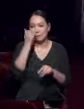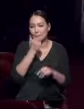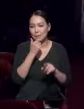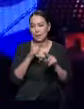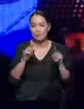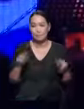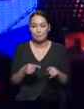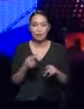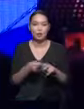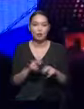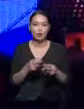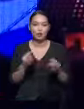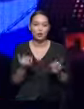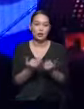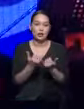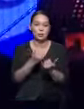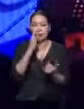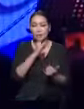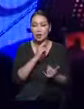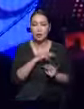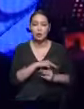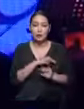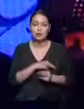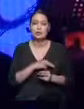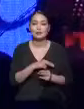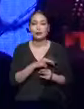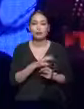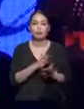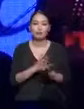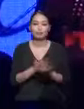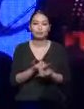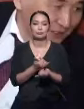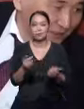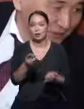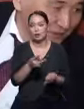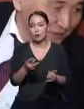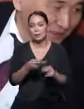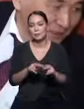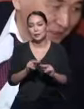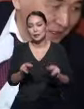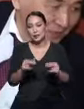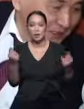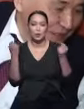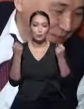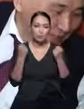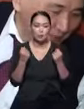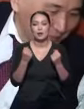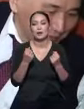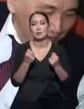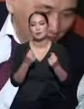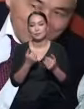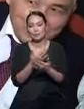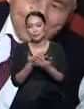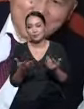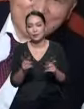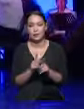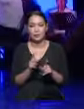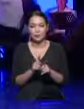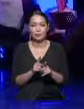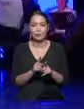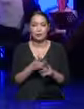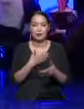отметили Североказахстана, которые трудятся на благо развития региона. Среди них педагоги, спортсмены, заводчане, госслужащие, полицейские,